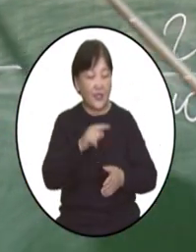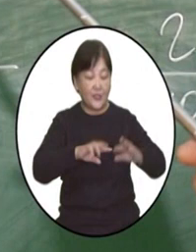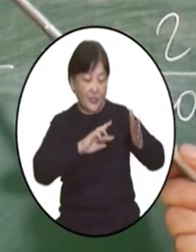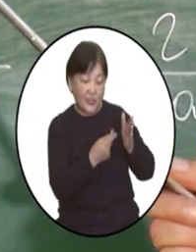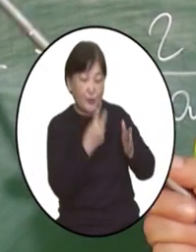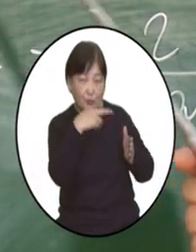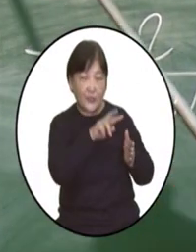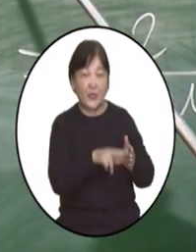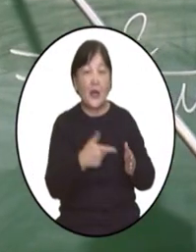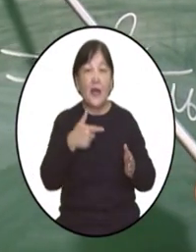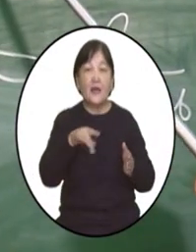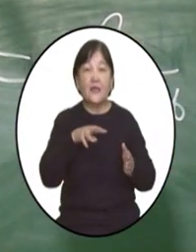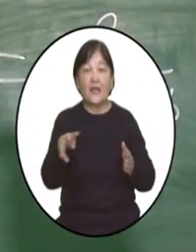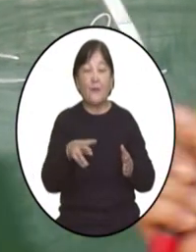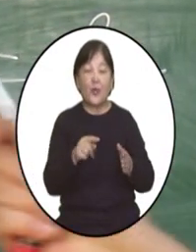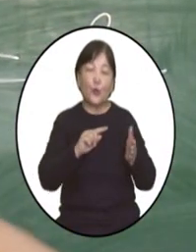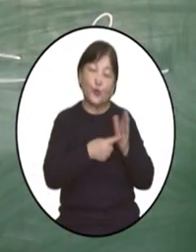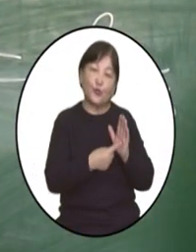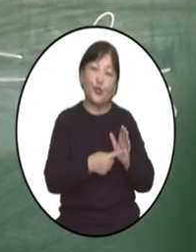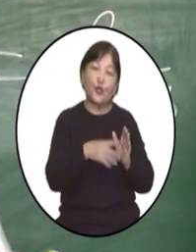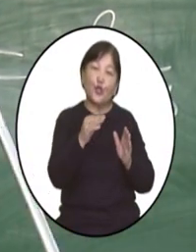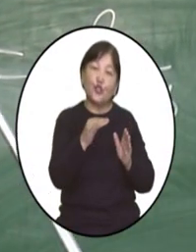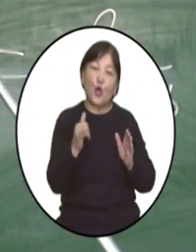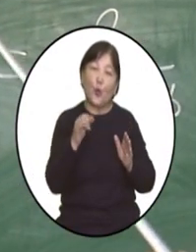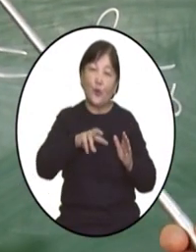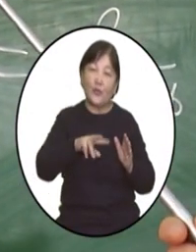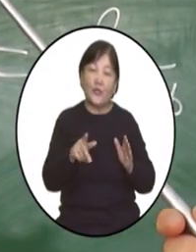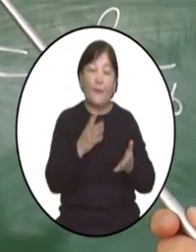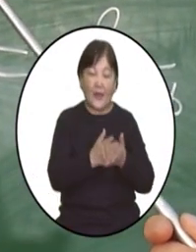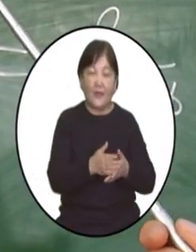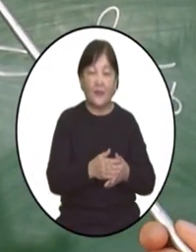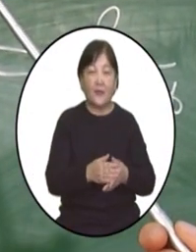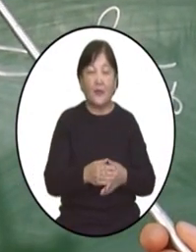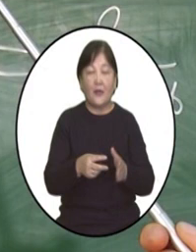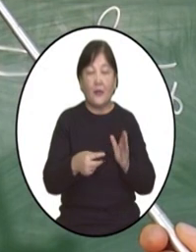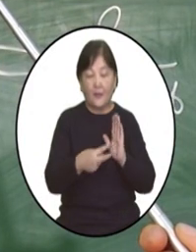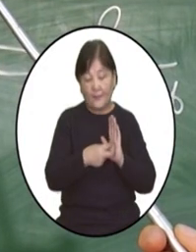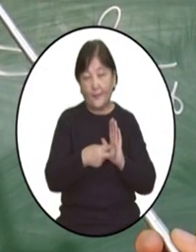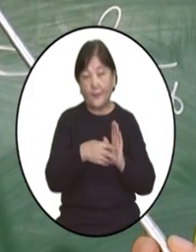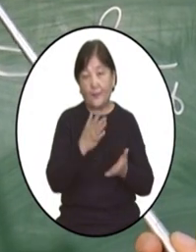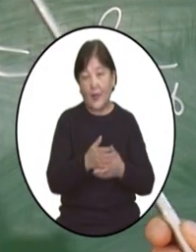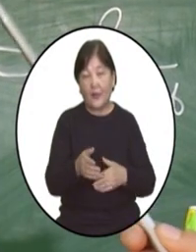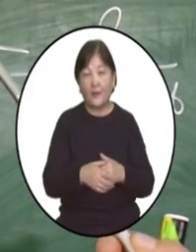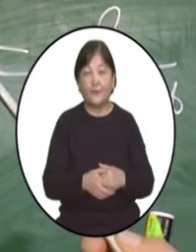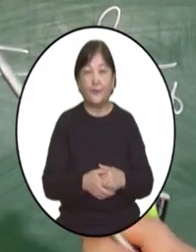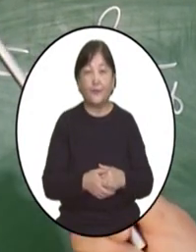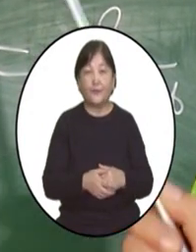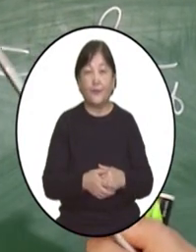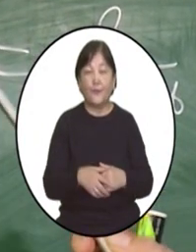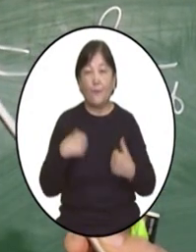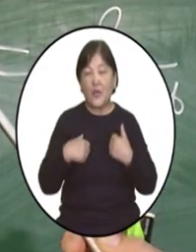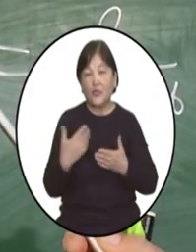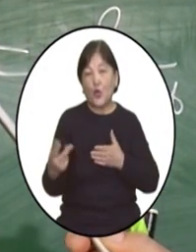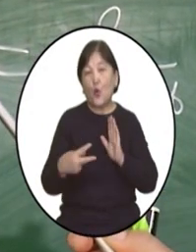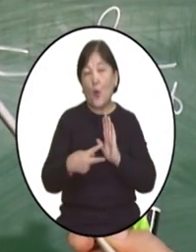шилжүүлж байна. За, граммыг үрчхэн жоул болгоод хасах нэг өдөр хэд бол юу гэхээр хуваартчихдаг. Учираас багш нь